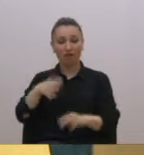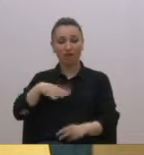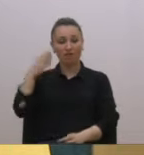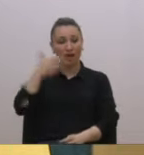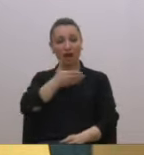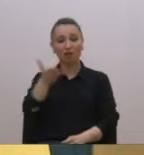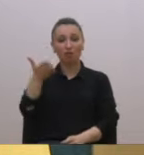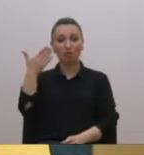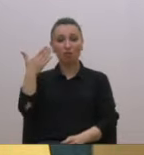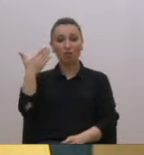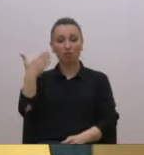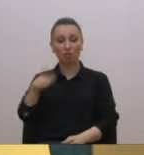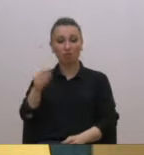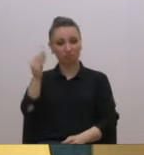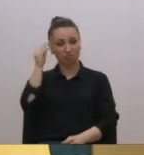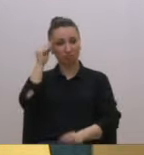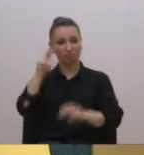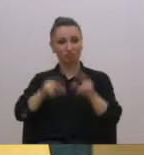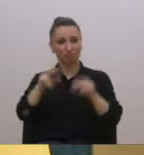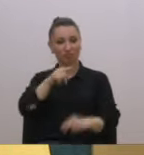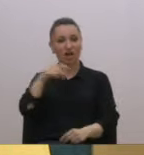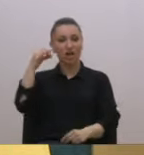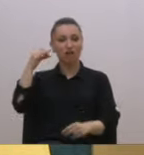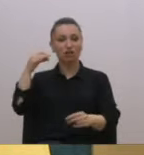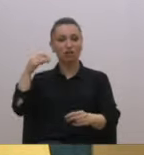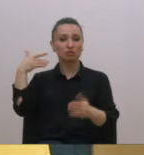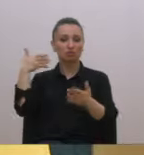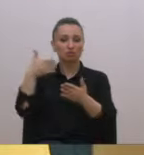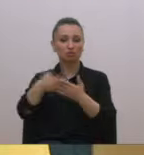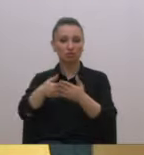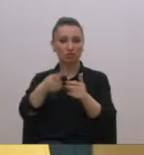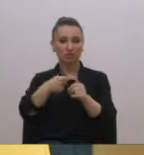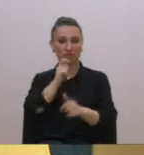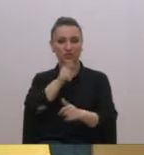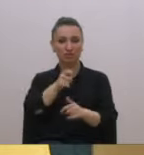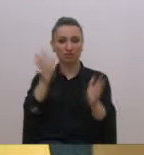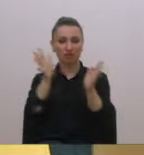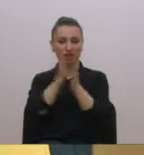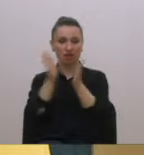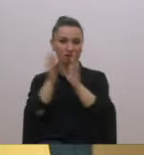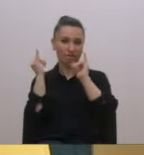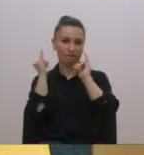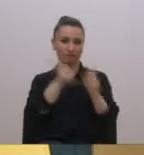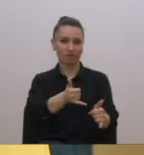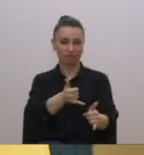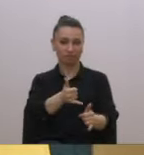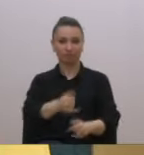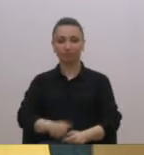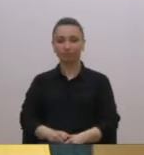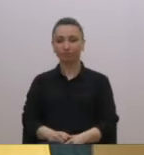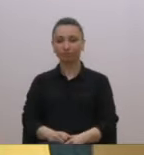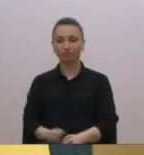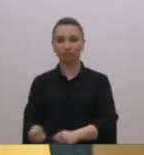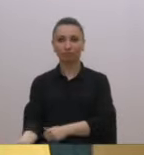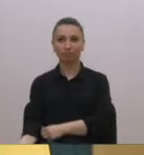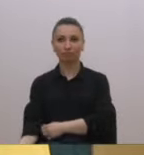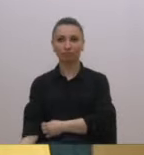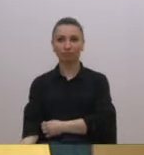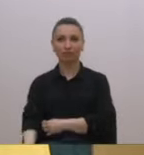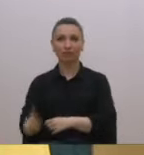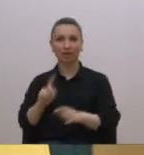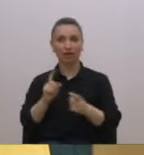თქვენ მიგიჩნიათ ადგილი ისტორიის სადავეზე, სანაგვეზე. ეხლა რაც შეეხება